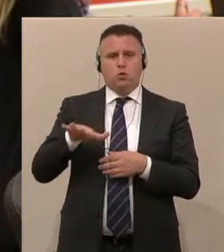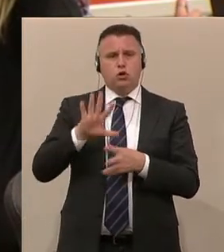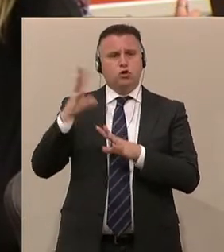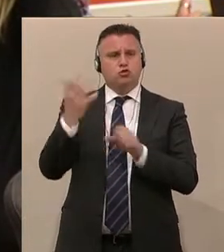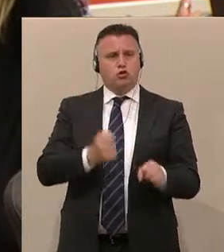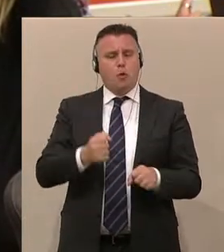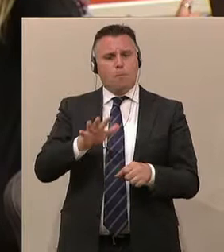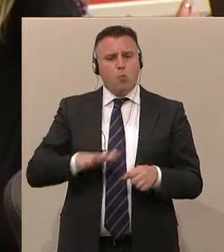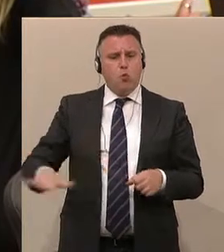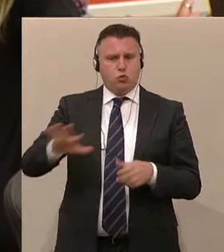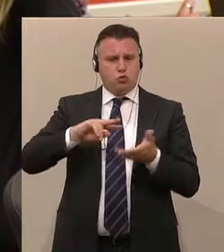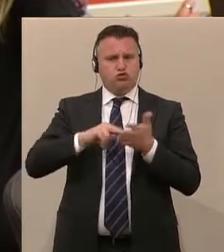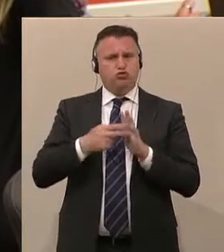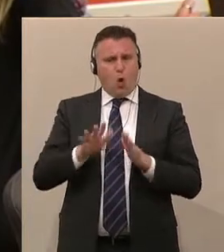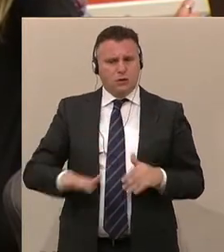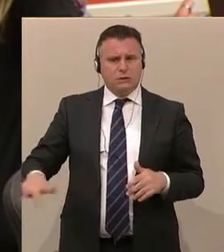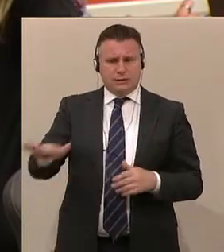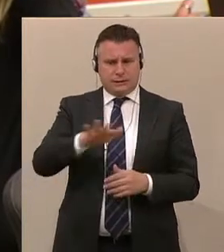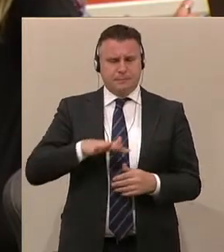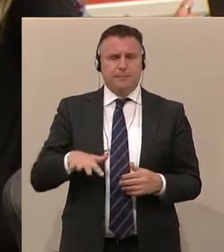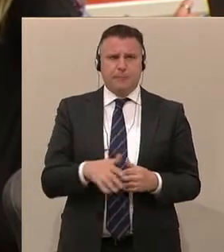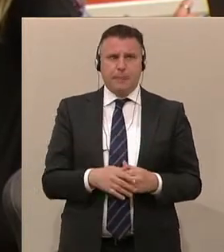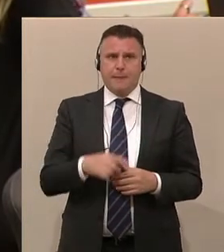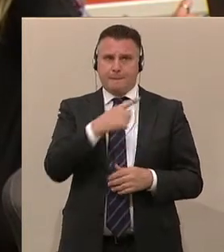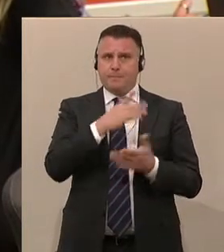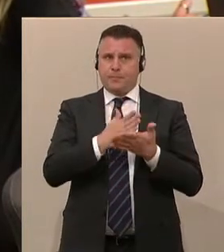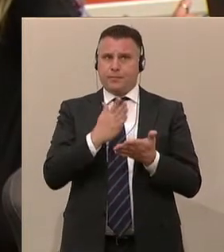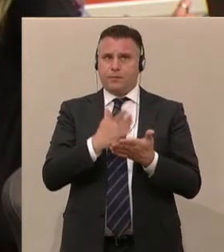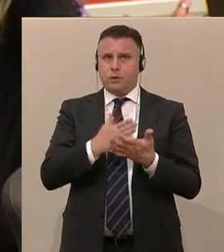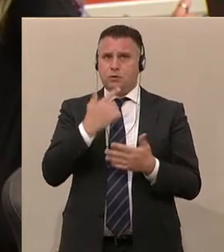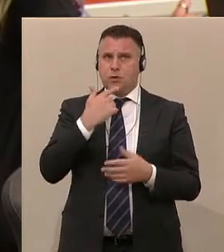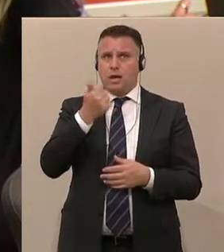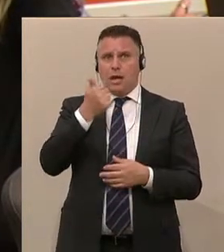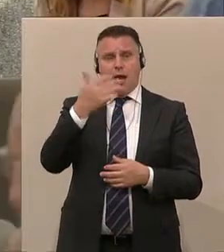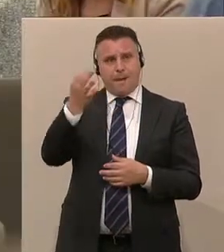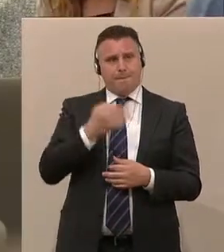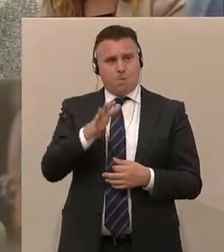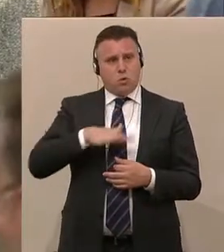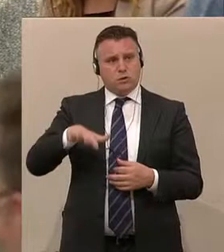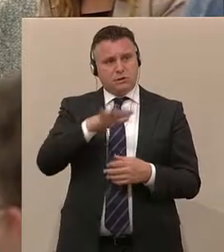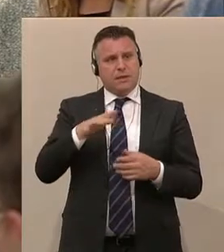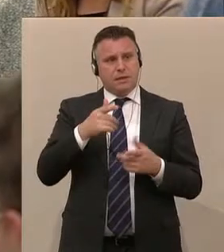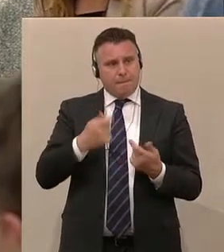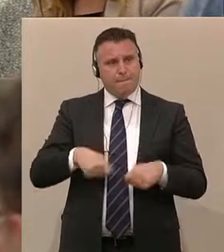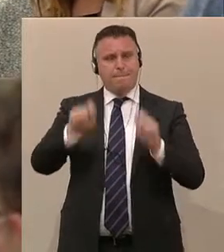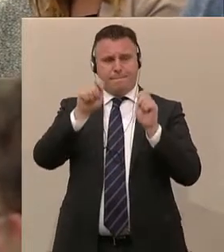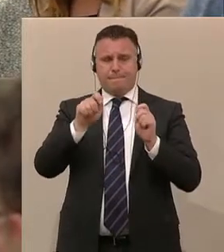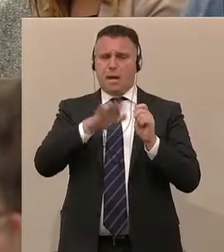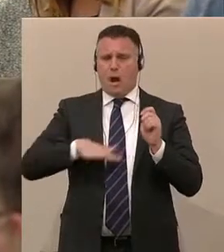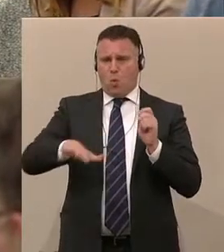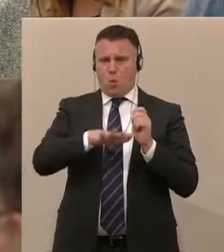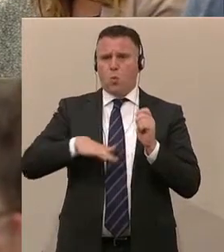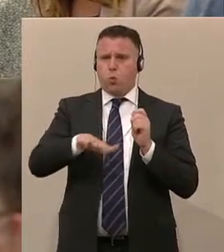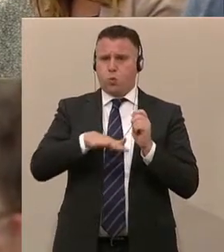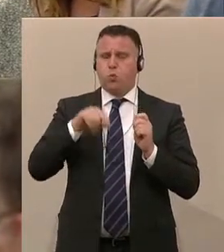Schönbrunn. Und insgesamt handelt es sich dabei, Sie haben es auch schon ausgeführt, um lediglich ca. 1% der Bausubstanz der Wiener